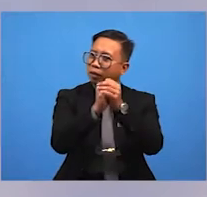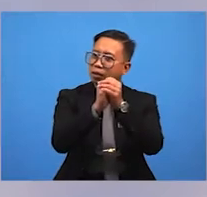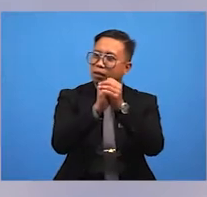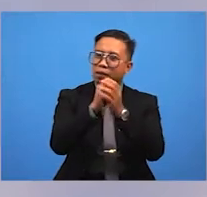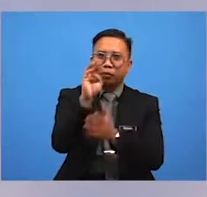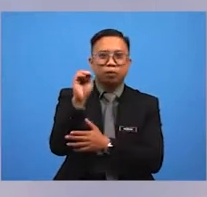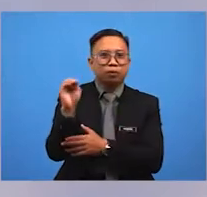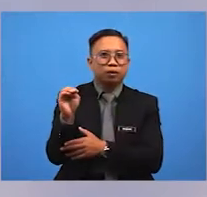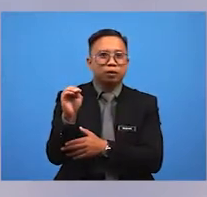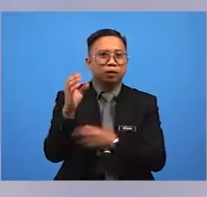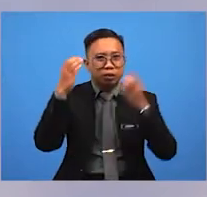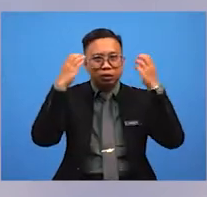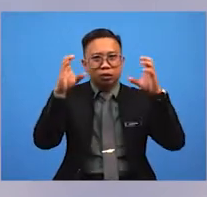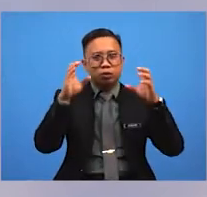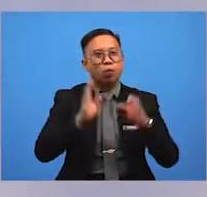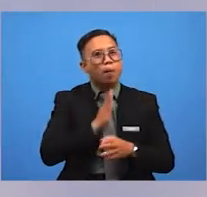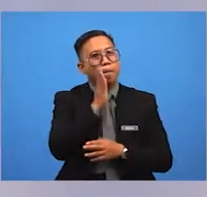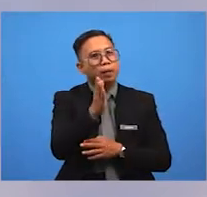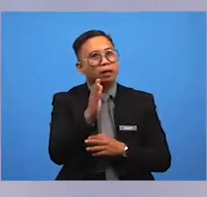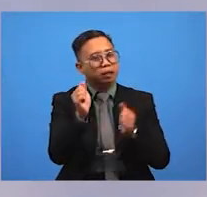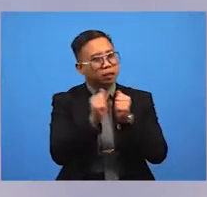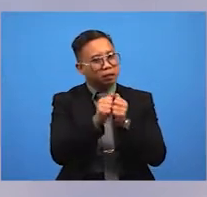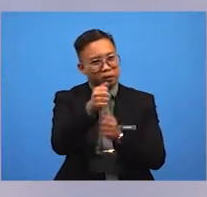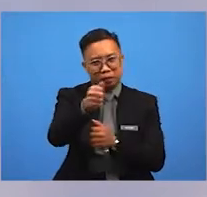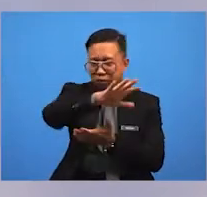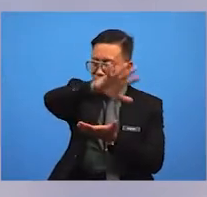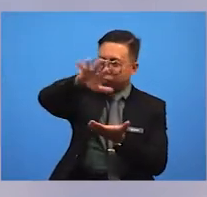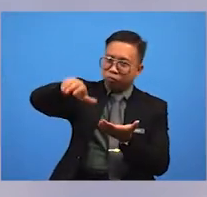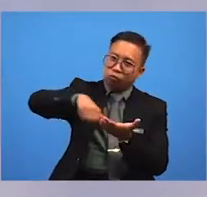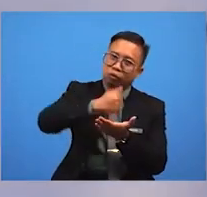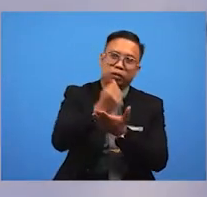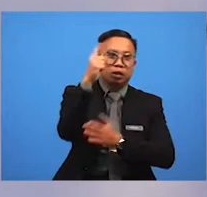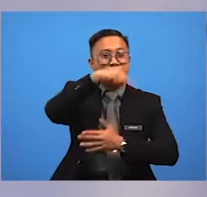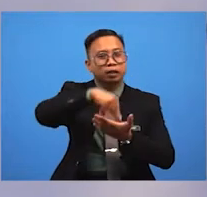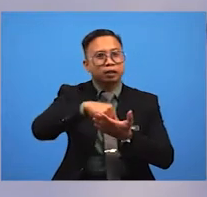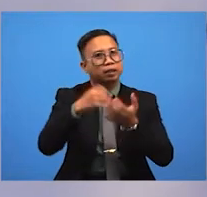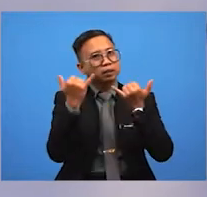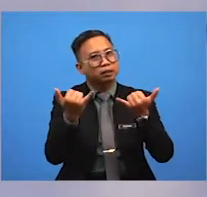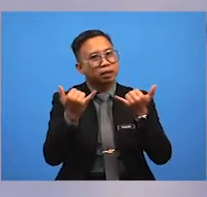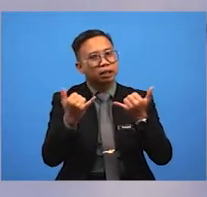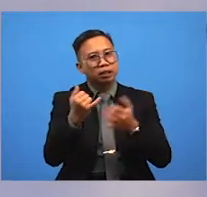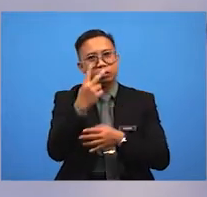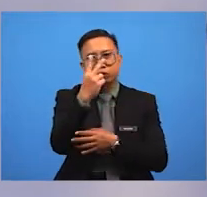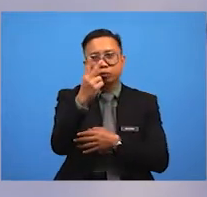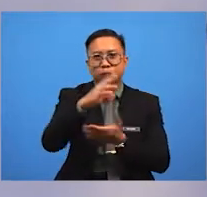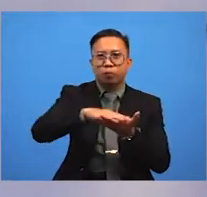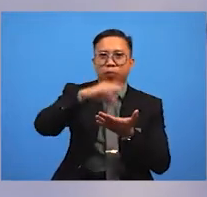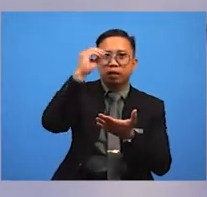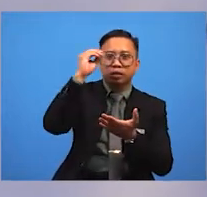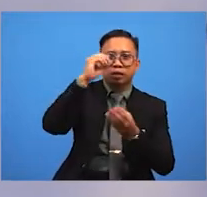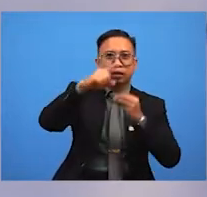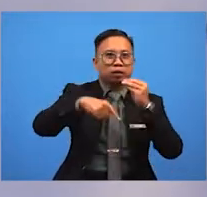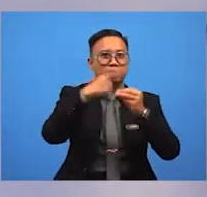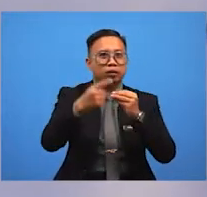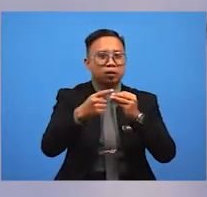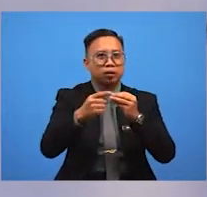Tahniah, murid-murid, cikgu. Bangga dengan anda semua pada hari ini. Sekarang, jom kita belajar